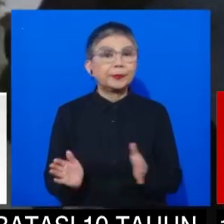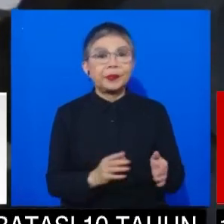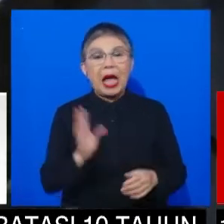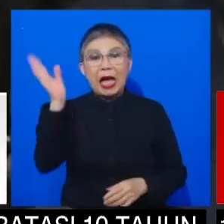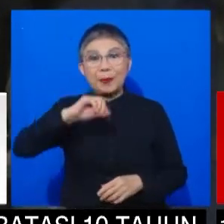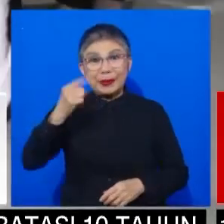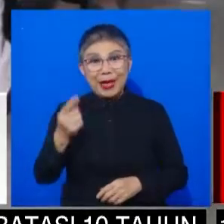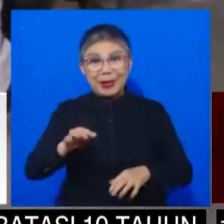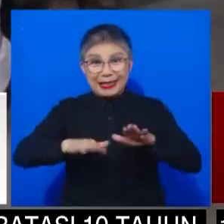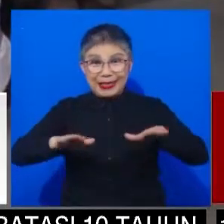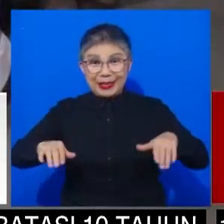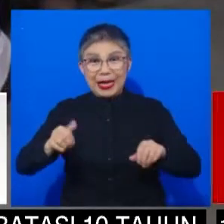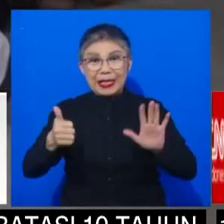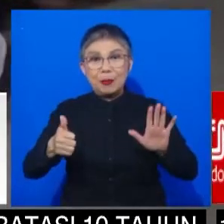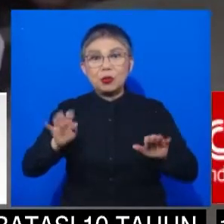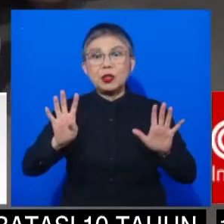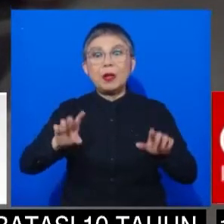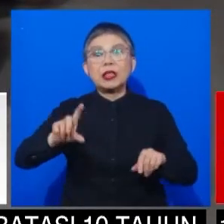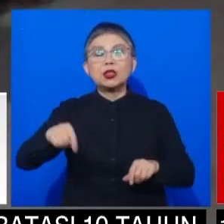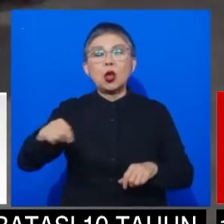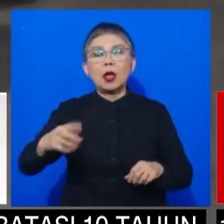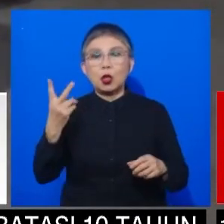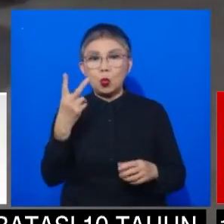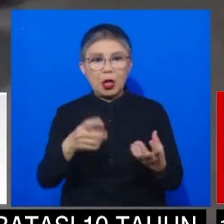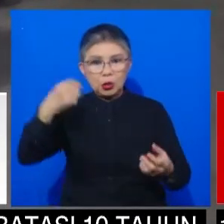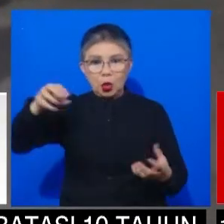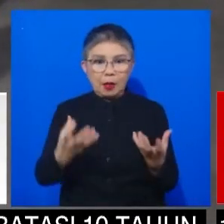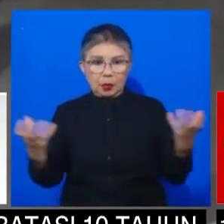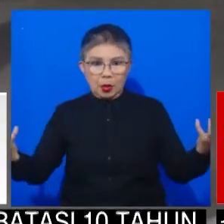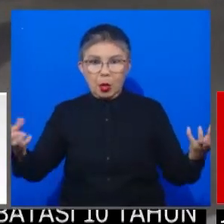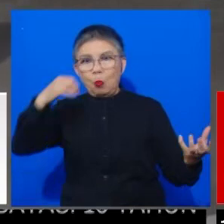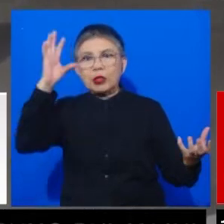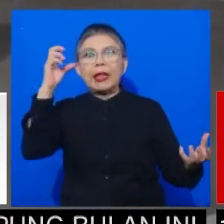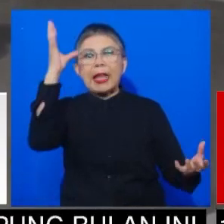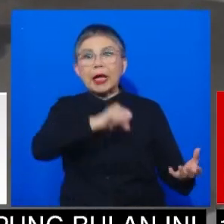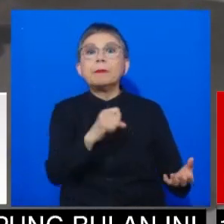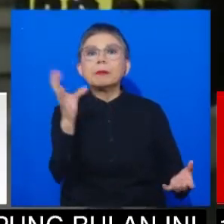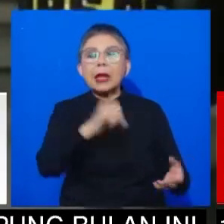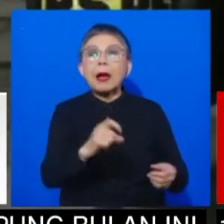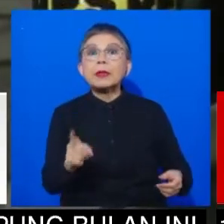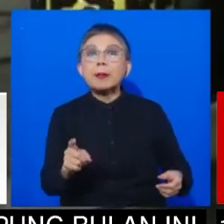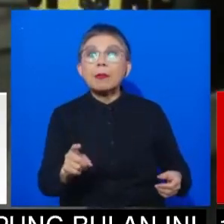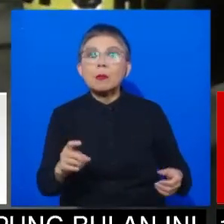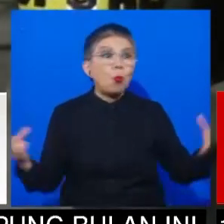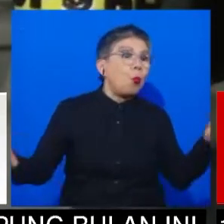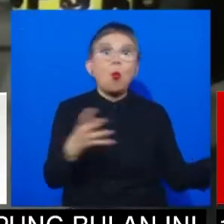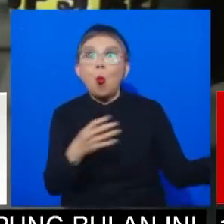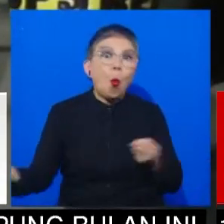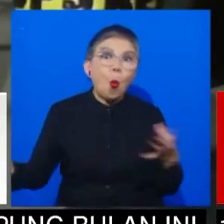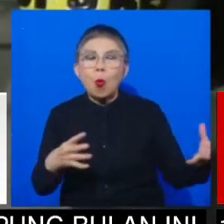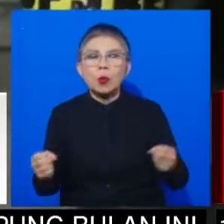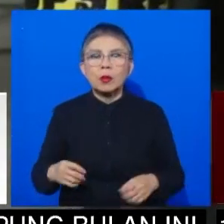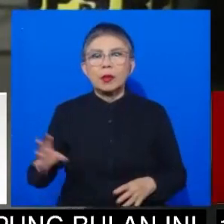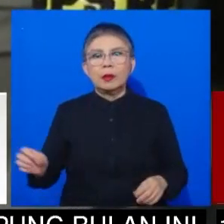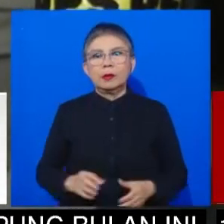Hari pertama masuk sekolah, 69 pelajar dari dua sekolah berbeda ditangkap polisi saat akan tawuran di kawasan Balaraja, Kabupaten Tangerang, Banten, Senin